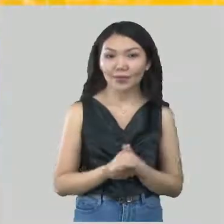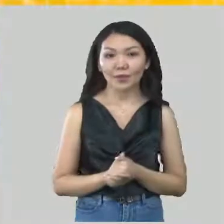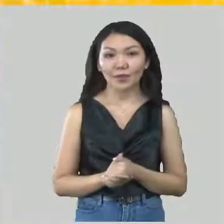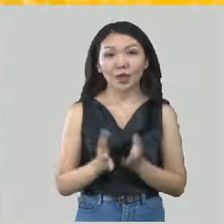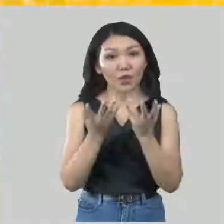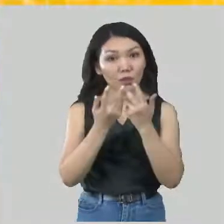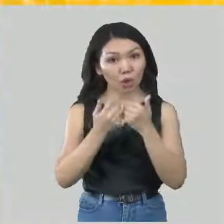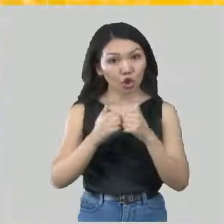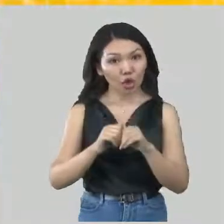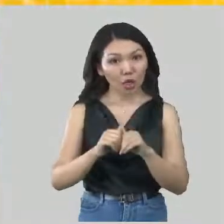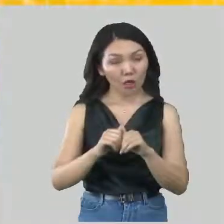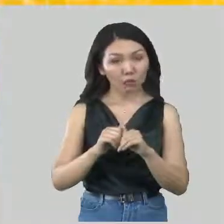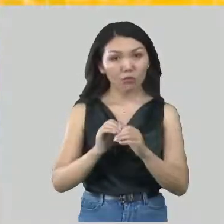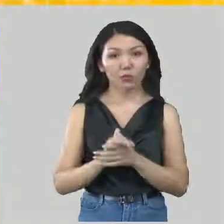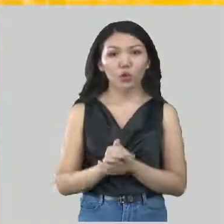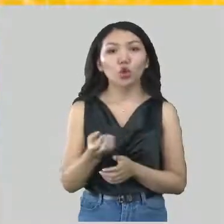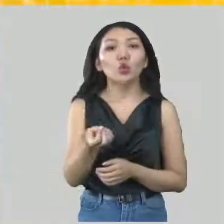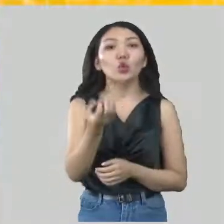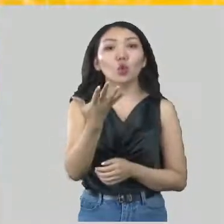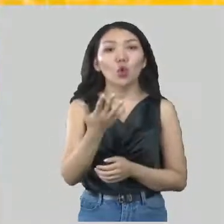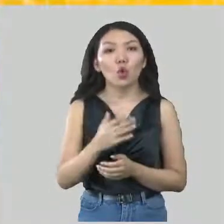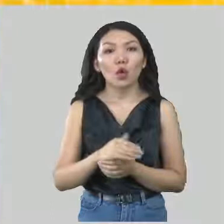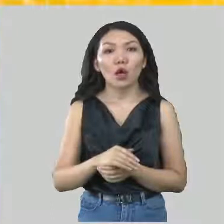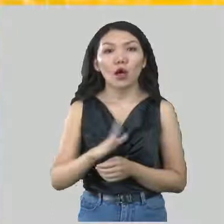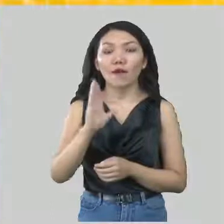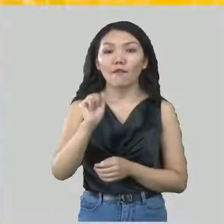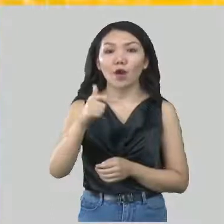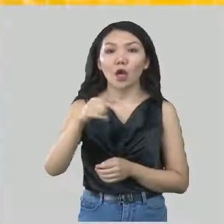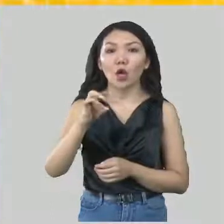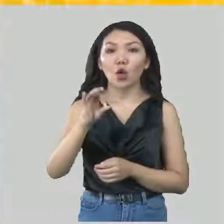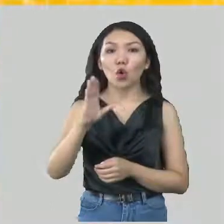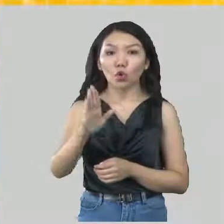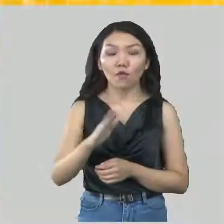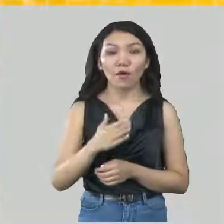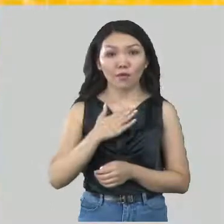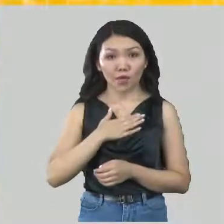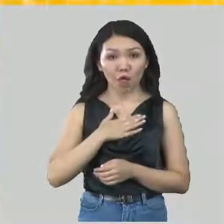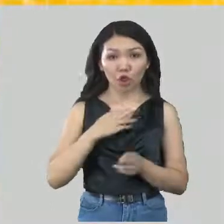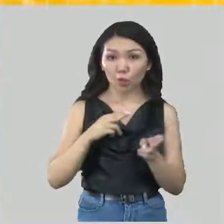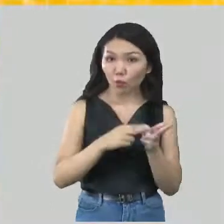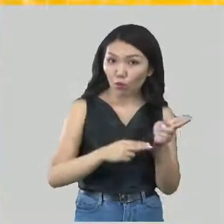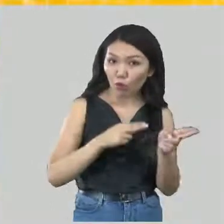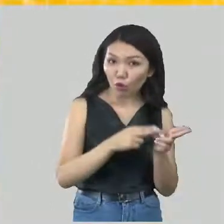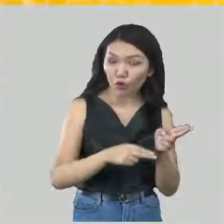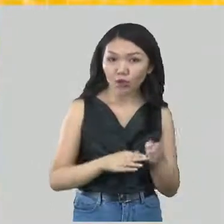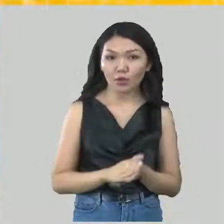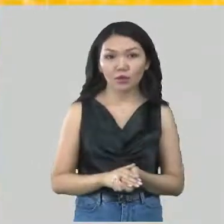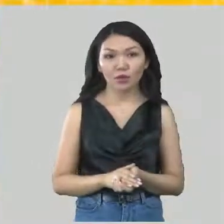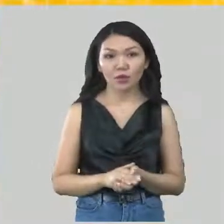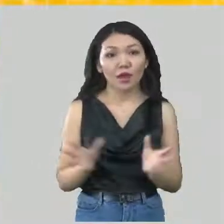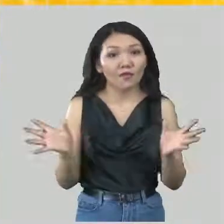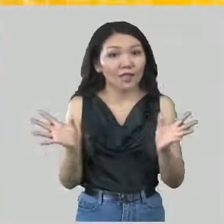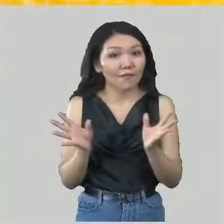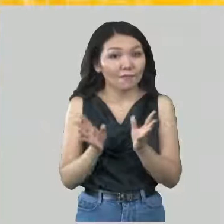Давайте посчитаем, сколько вагонов в нашем поезде. Все